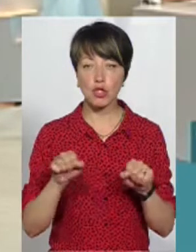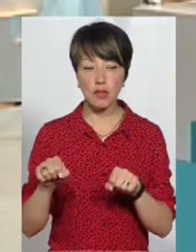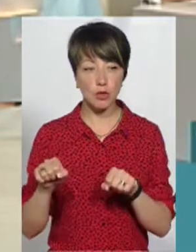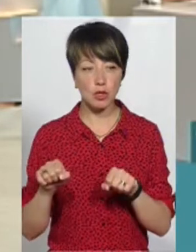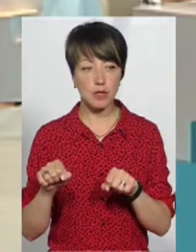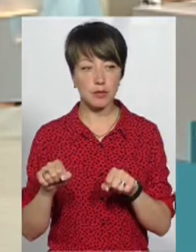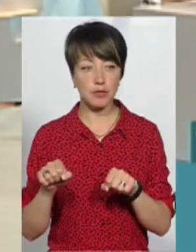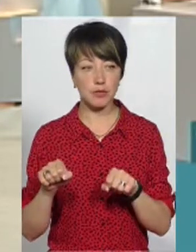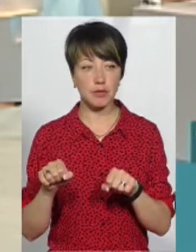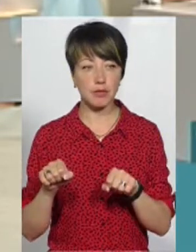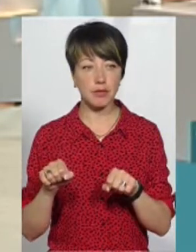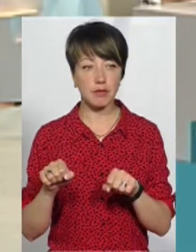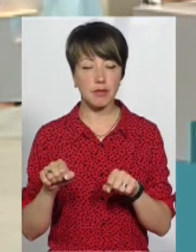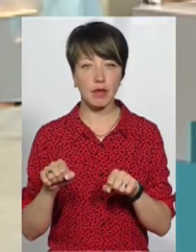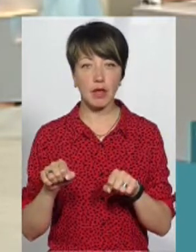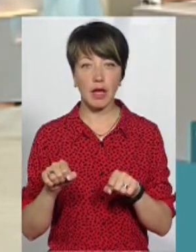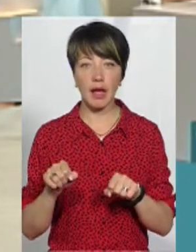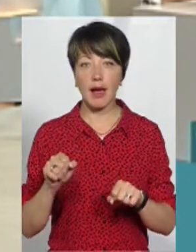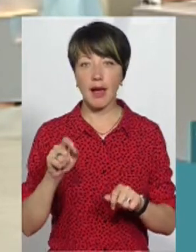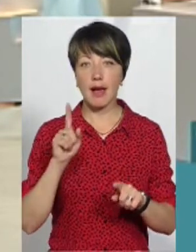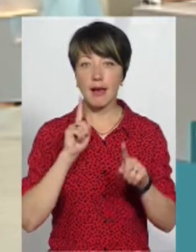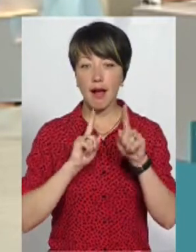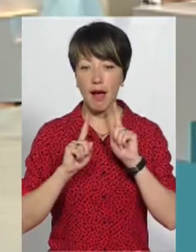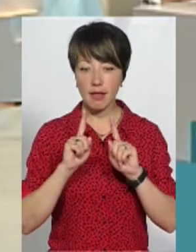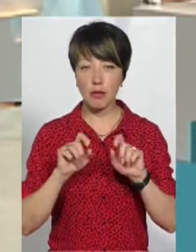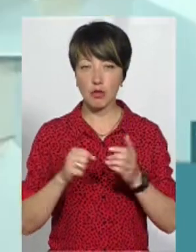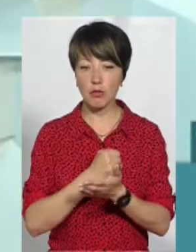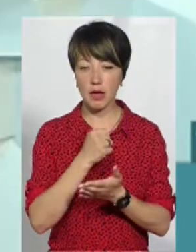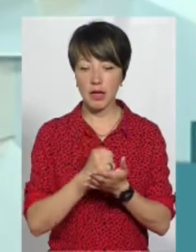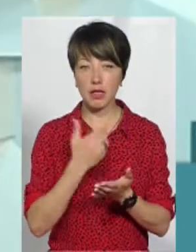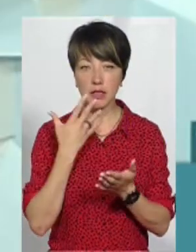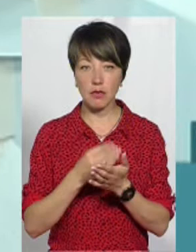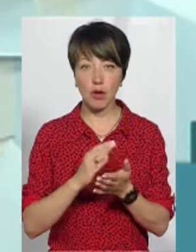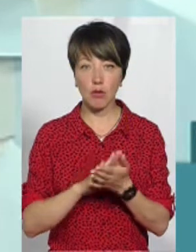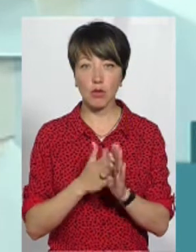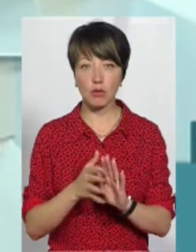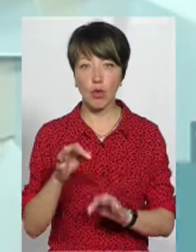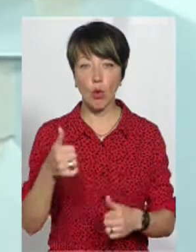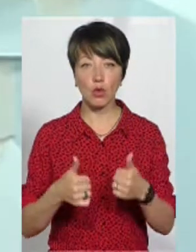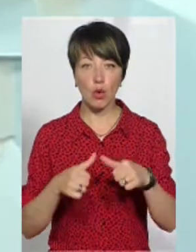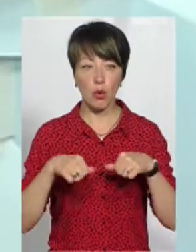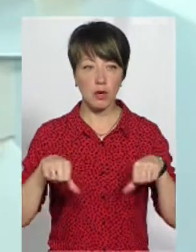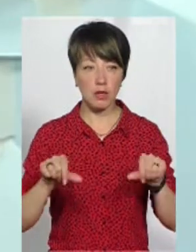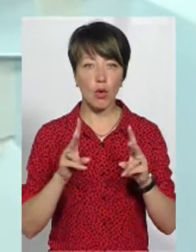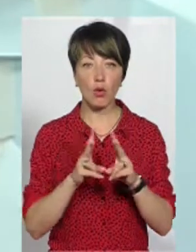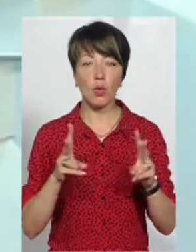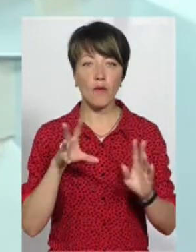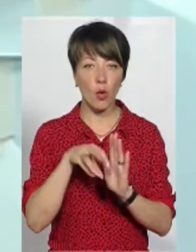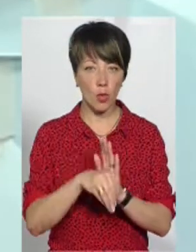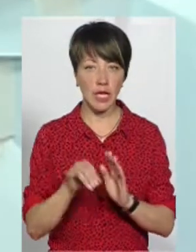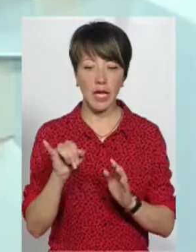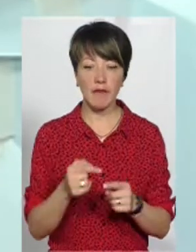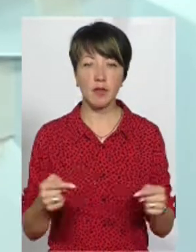і ради можуть самі прийняти своє положення про конкурсну комісію, хто до неї входить,